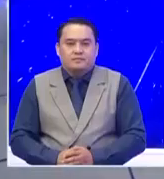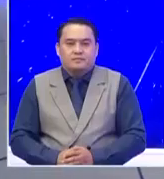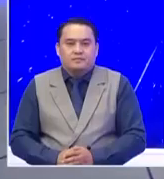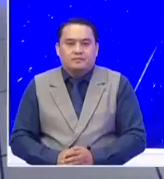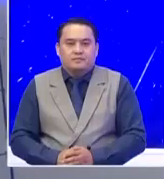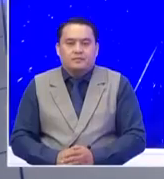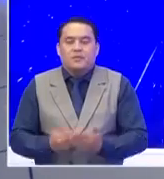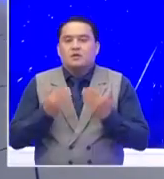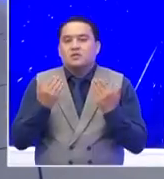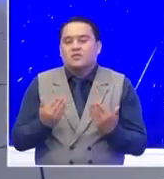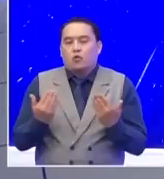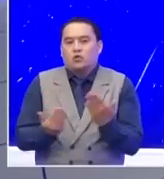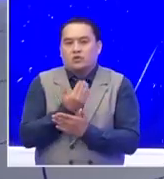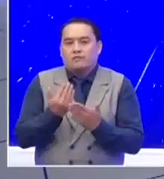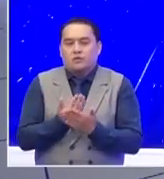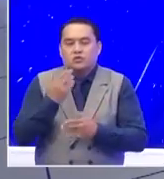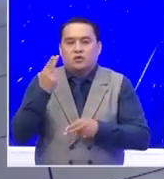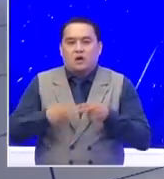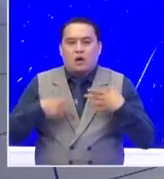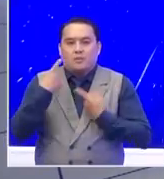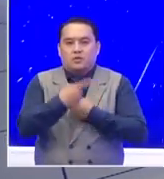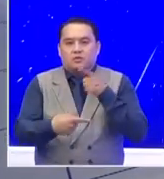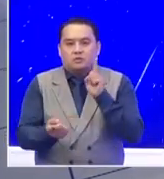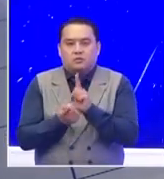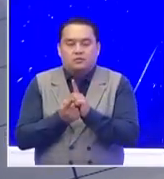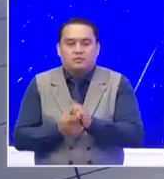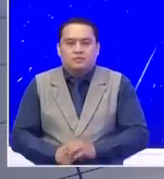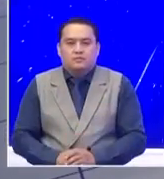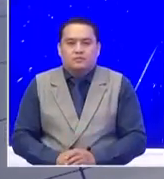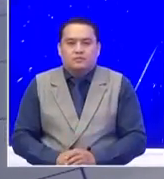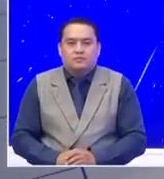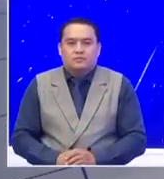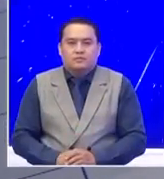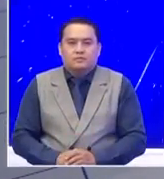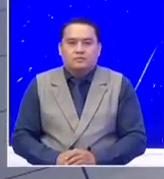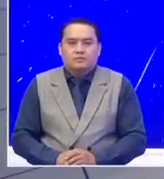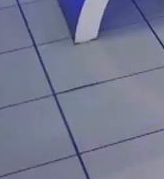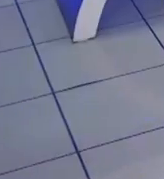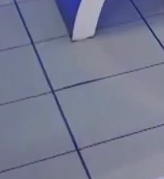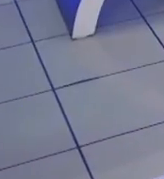Это вся информация уходящего дня. Спасибо за внимание. До свидания.